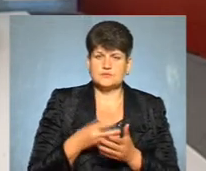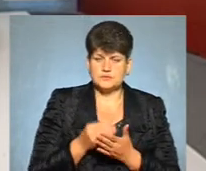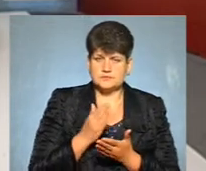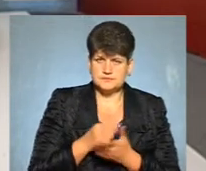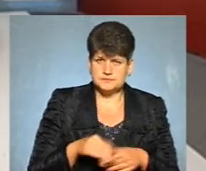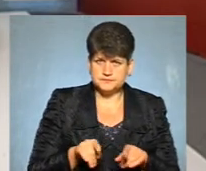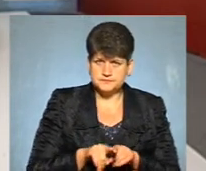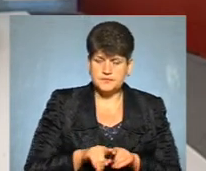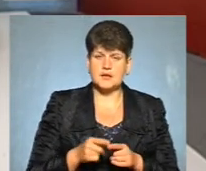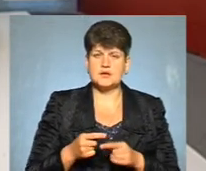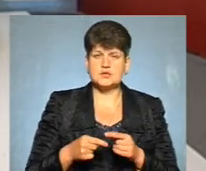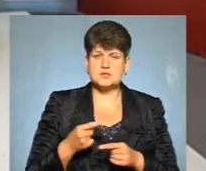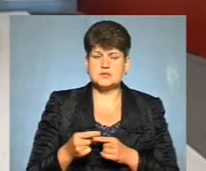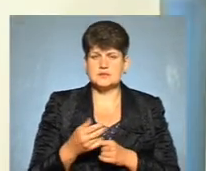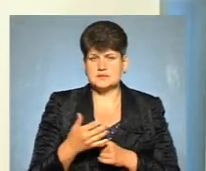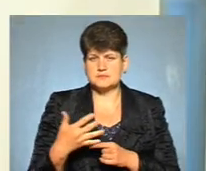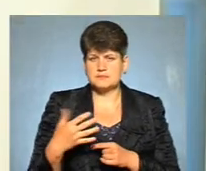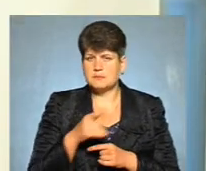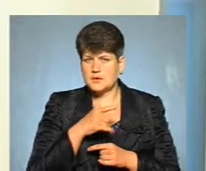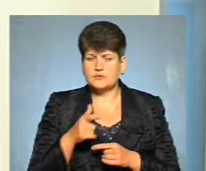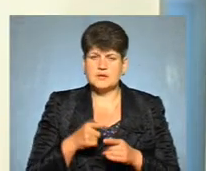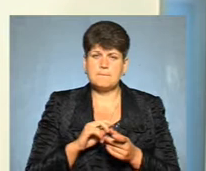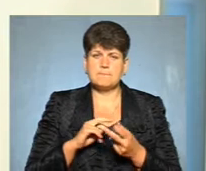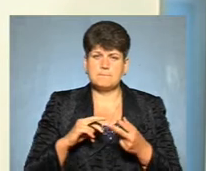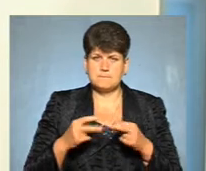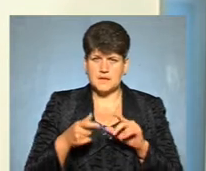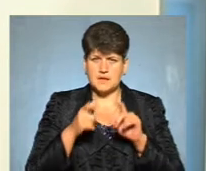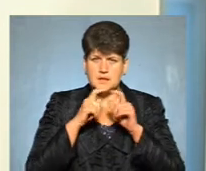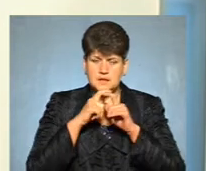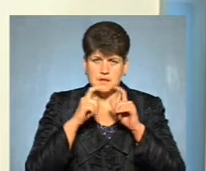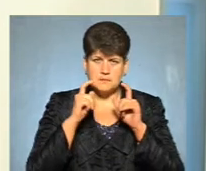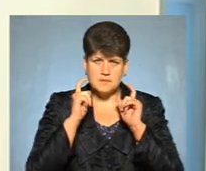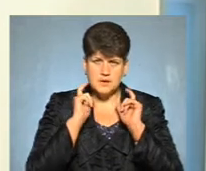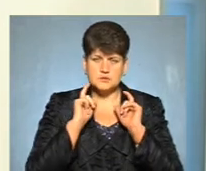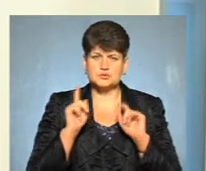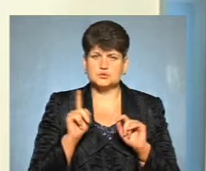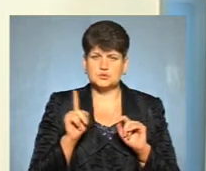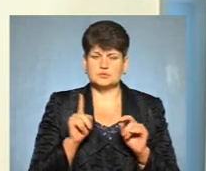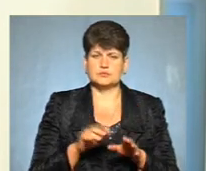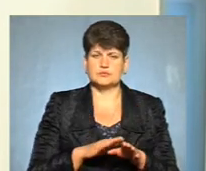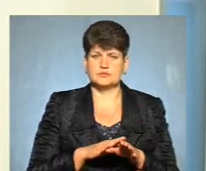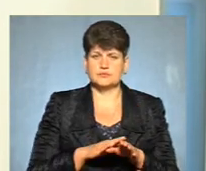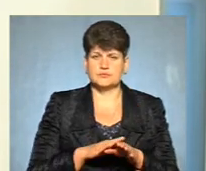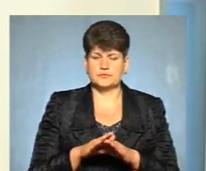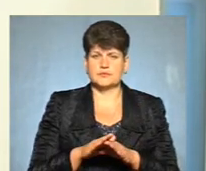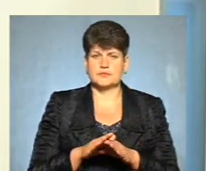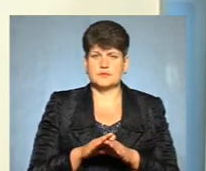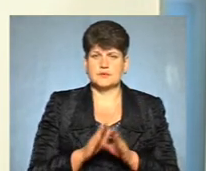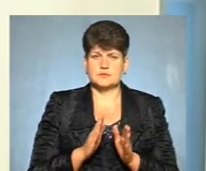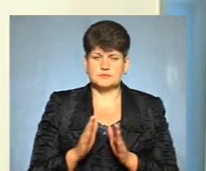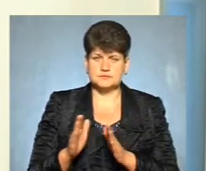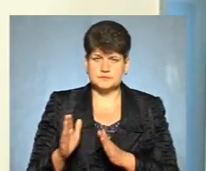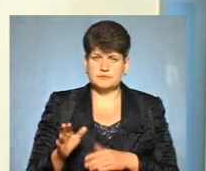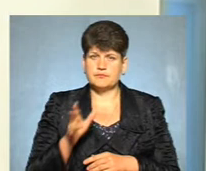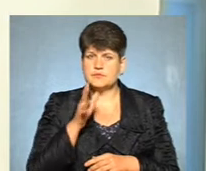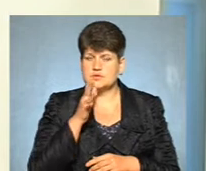і через певний період часу вони міняли маску для того, щоб, власне, дотримуватися тих відповідних норм. Під